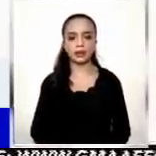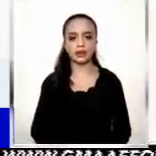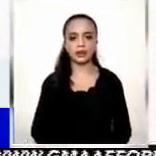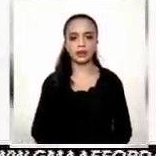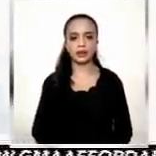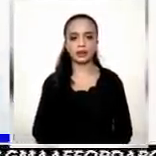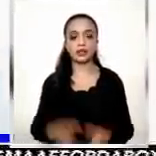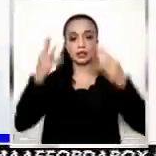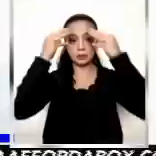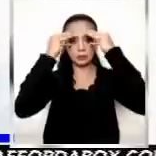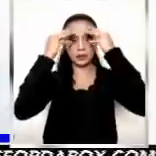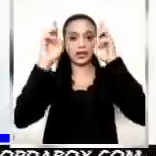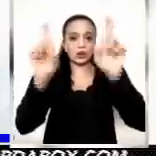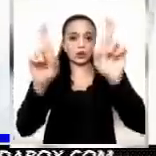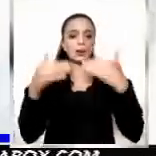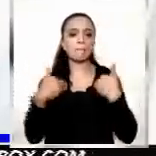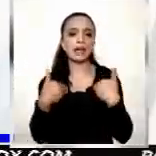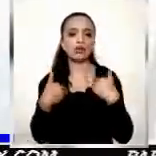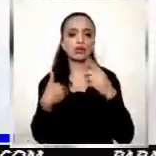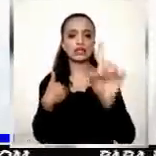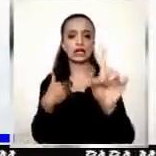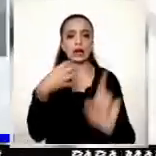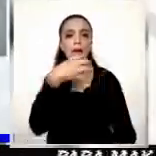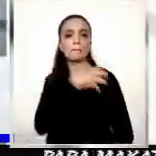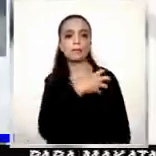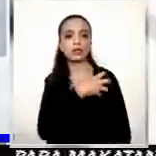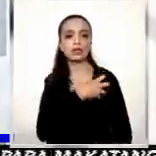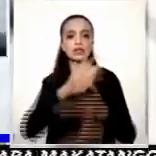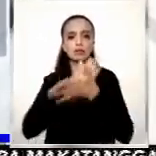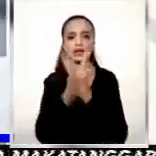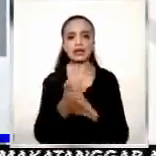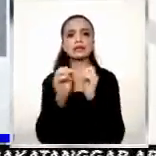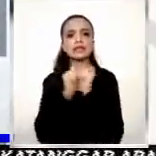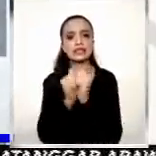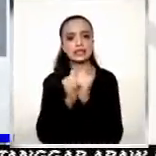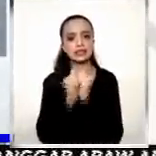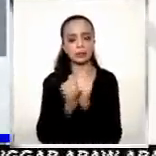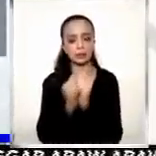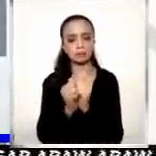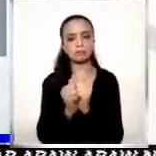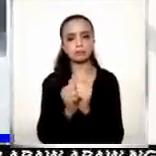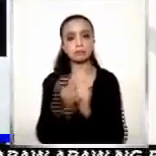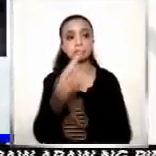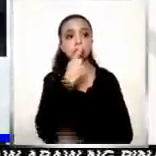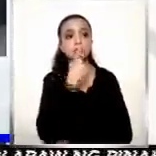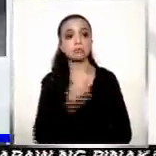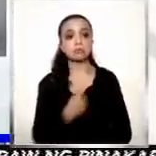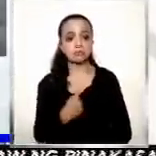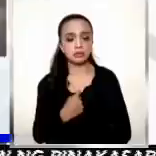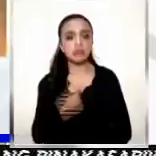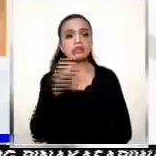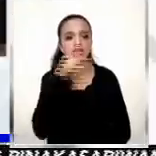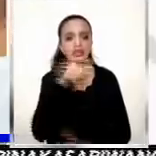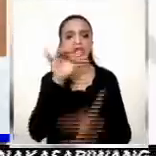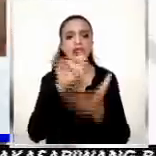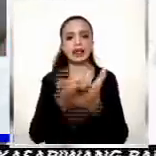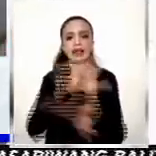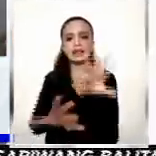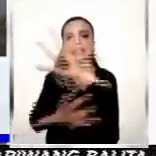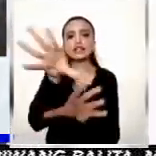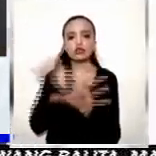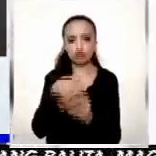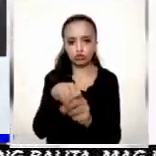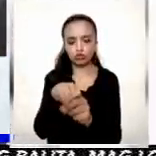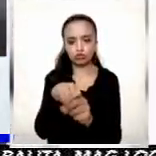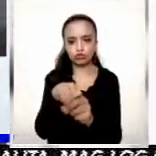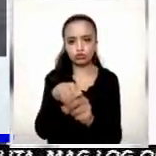mayroon kasi siyang isang police doon na naging escort. Kasi nasabi nila na kasama daw dun sa sinasabi, alins lang